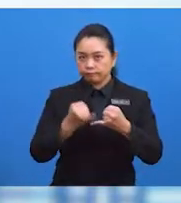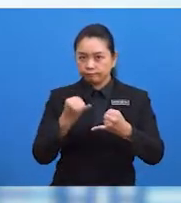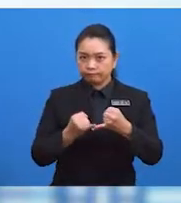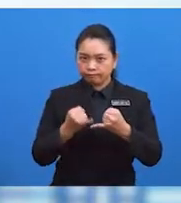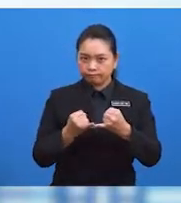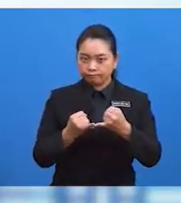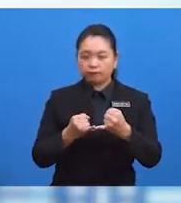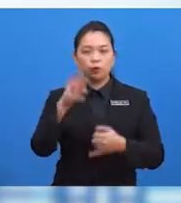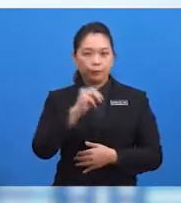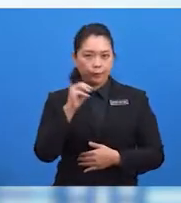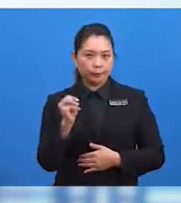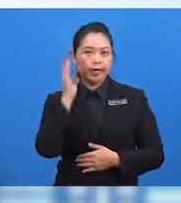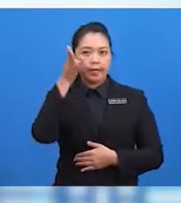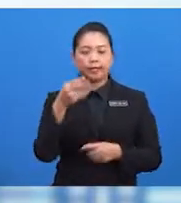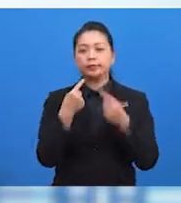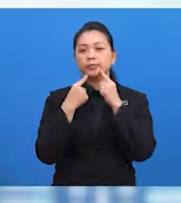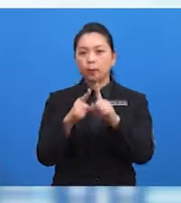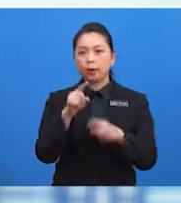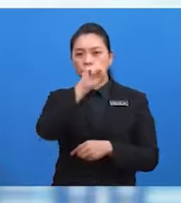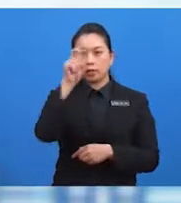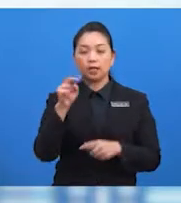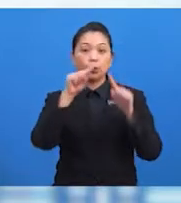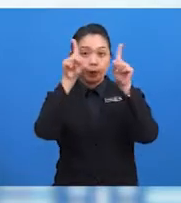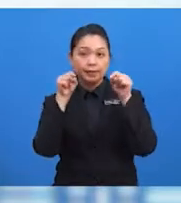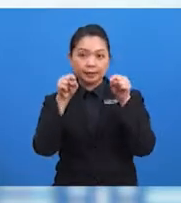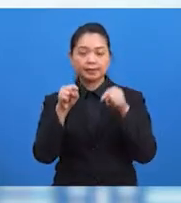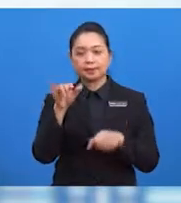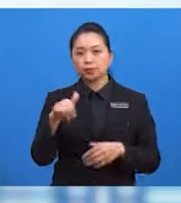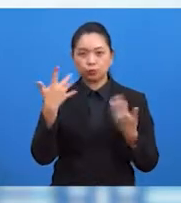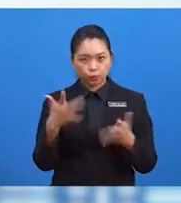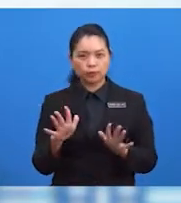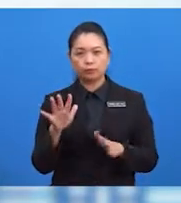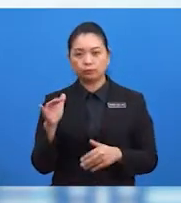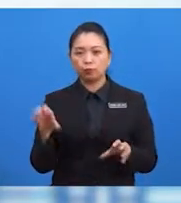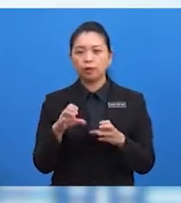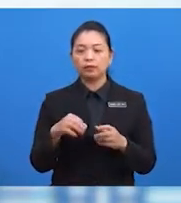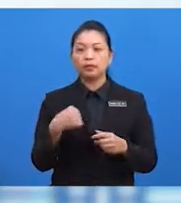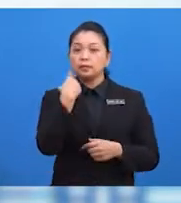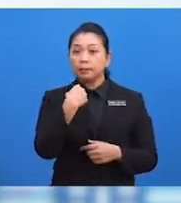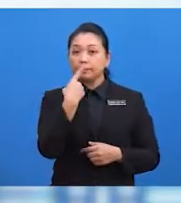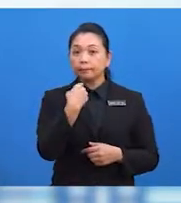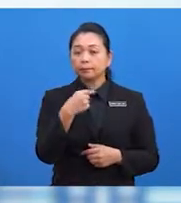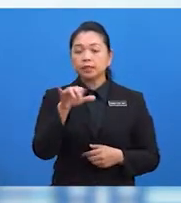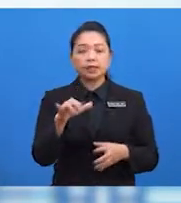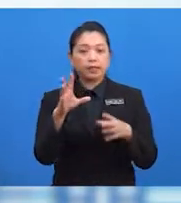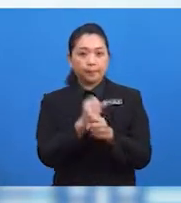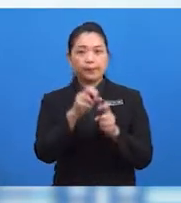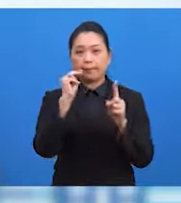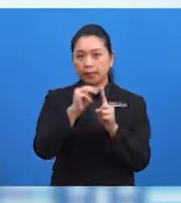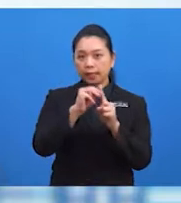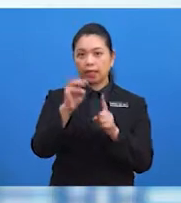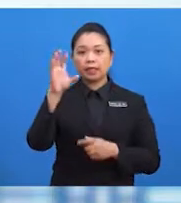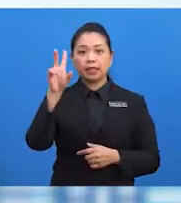perlu menjawab soalan kuis yang telah disediakan. Murid-murid yang mendapat skor 80% akan